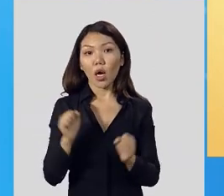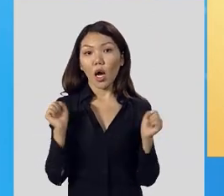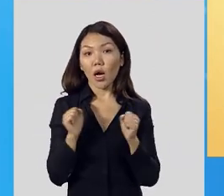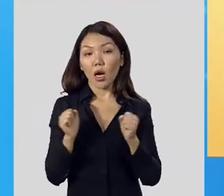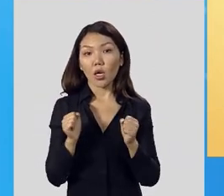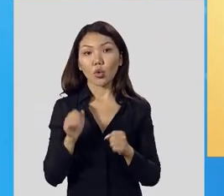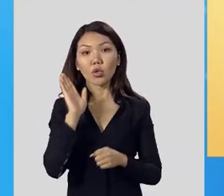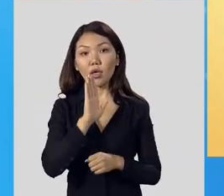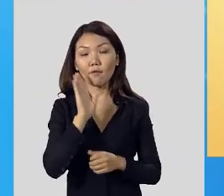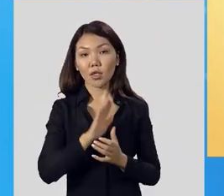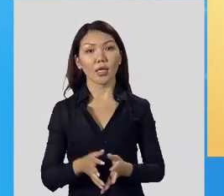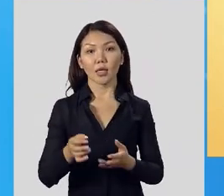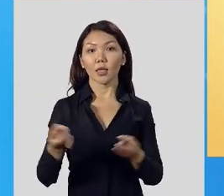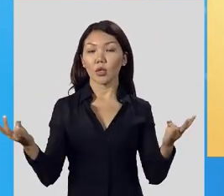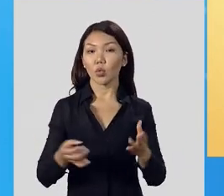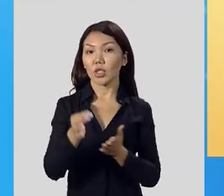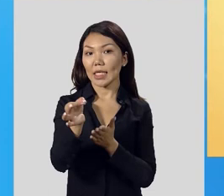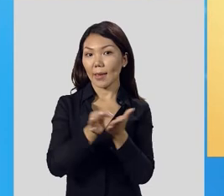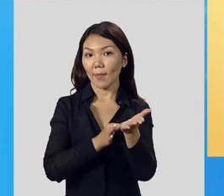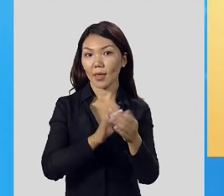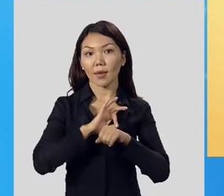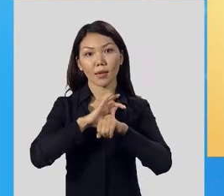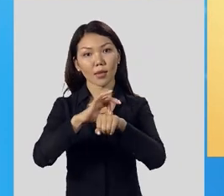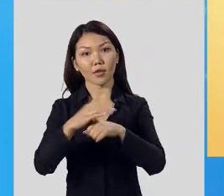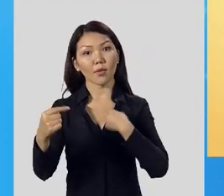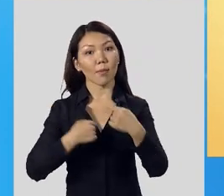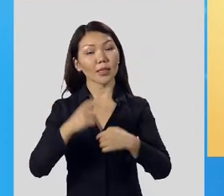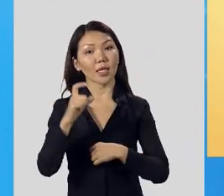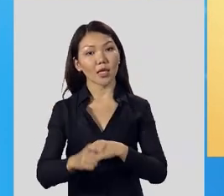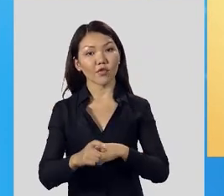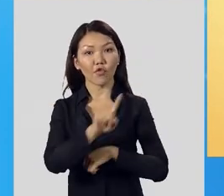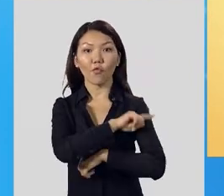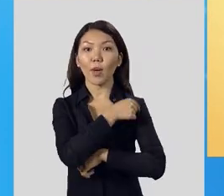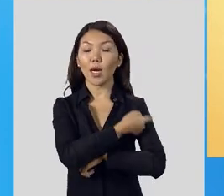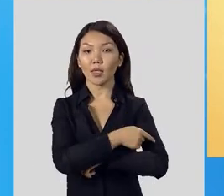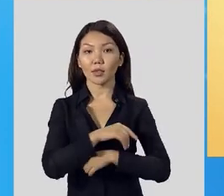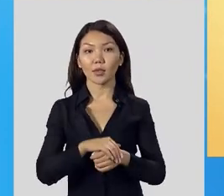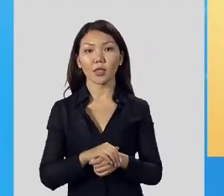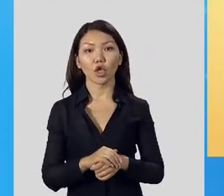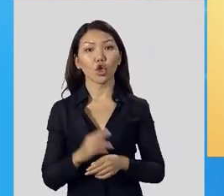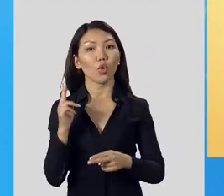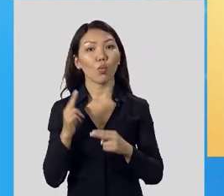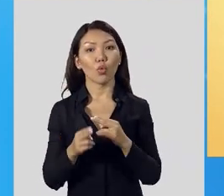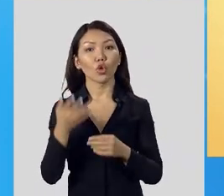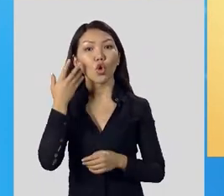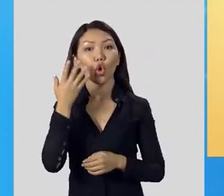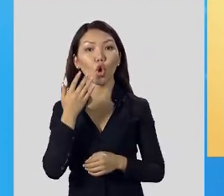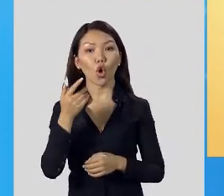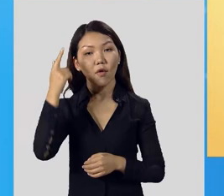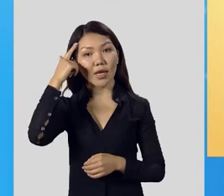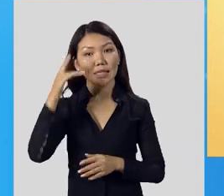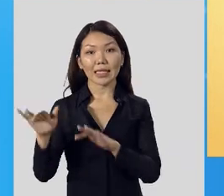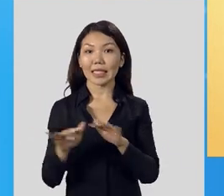водой. Нужно немедленно доставить пострадавшего в больницу. Даже после легкого сотрясения